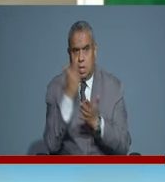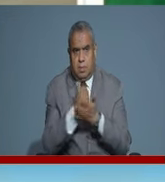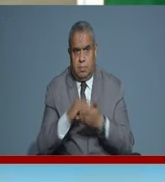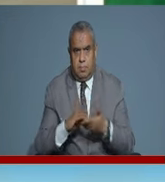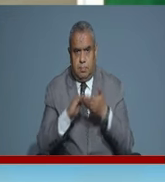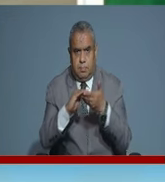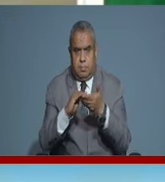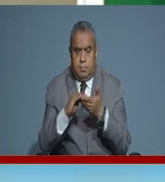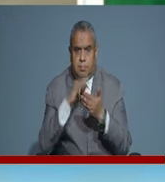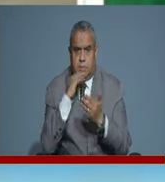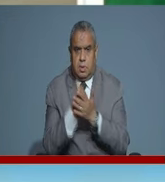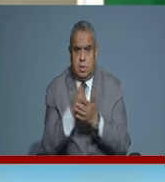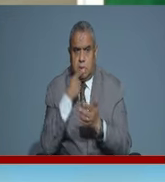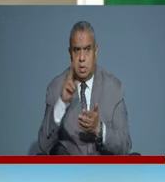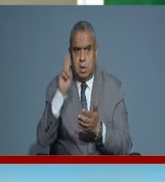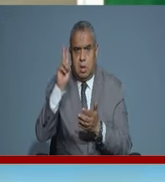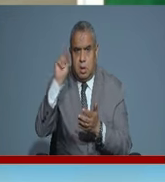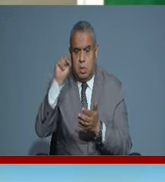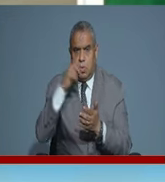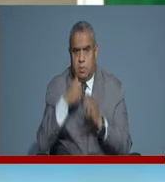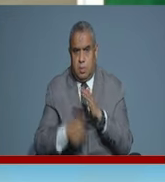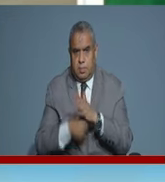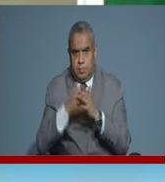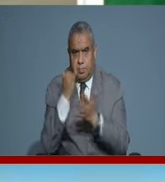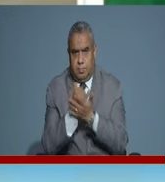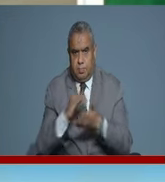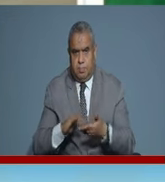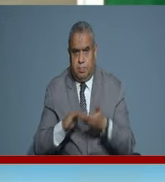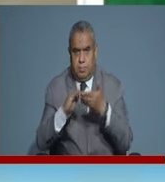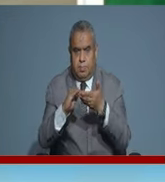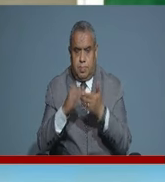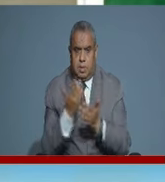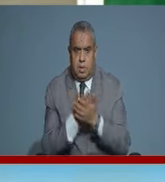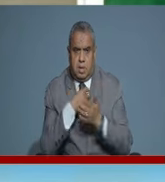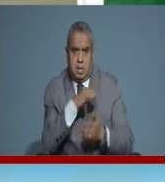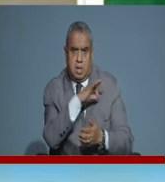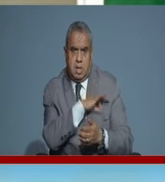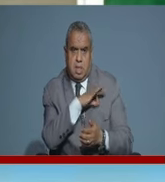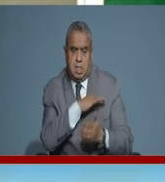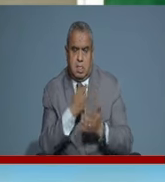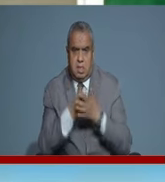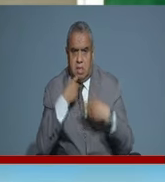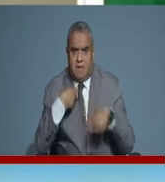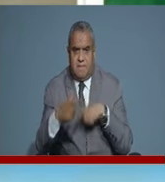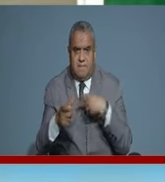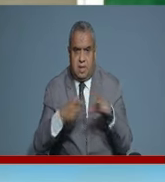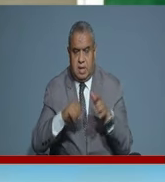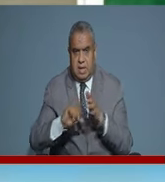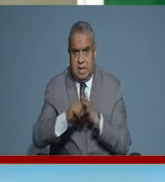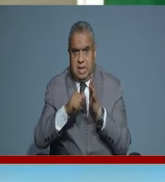أشجع الأمم المتحدة للاستفادة من التكنولوجيات الجديدة